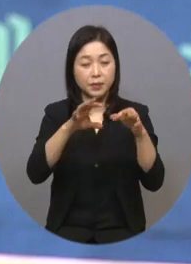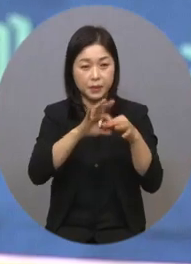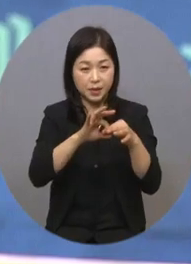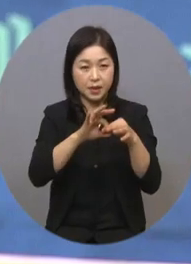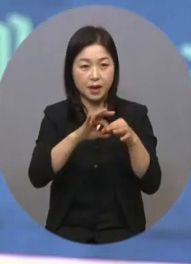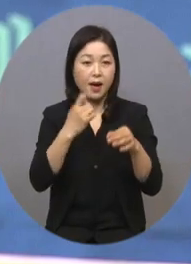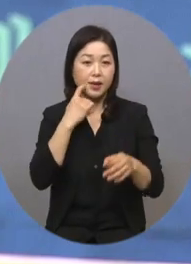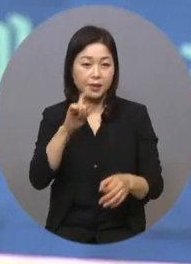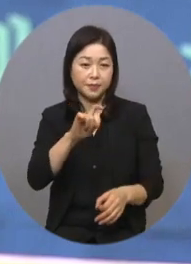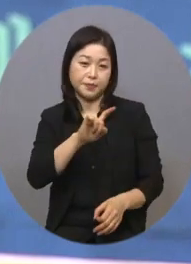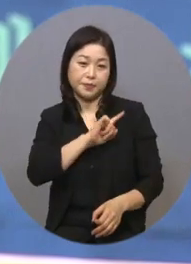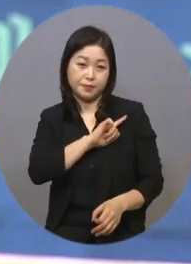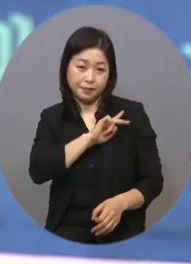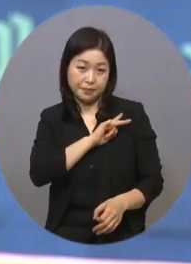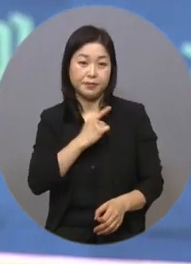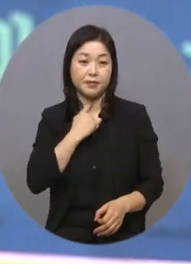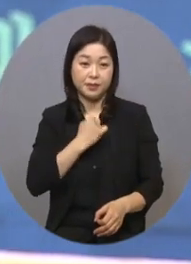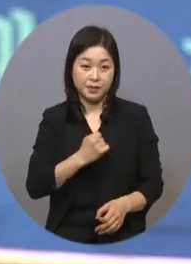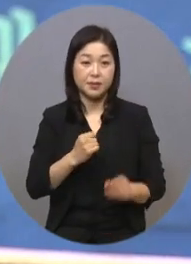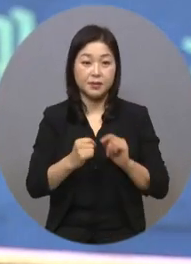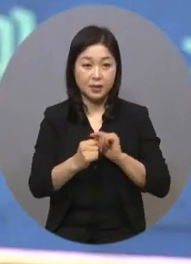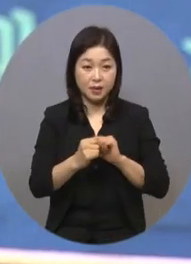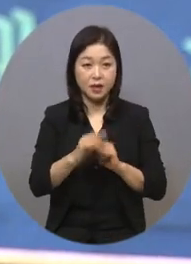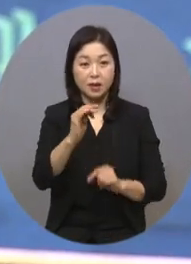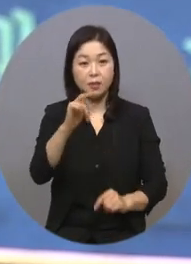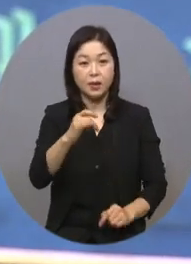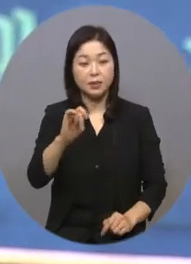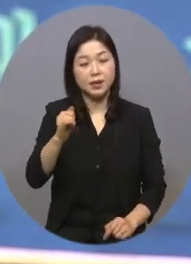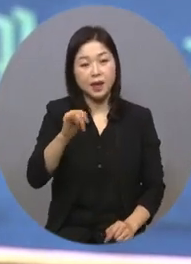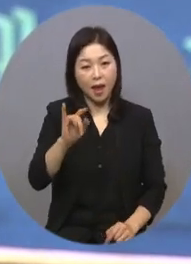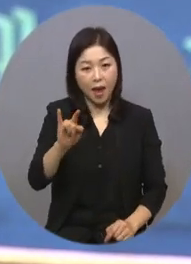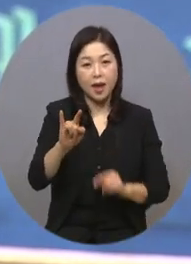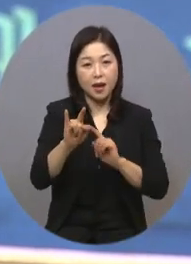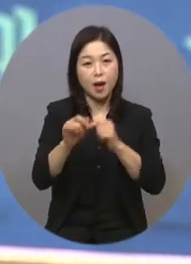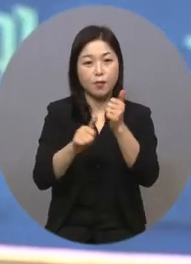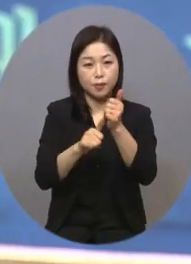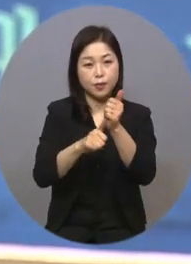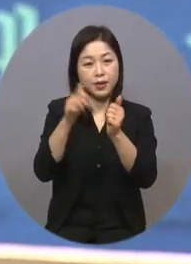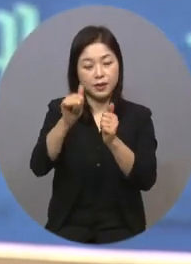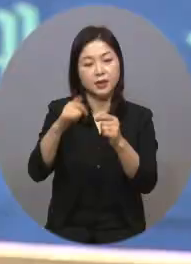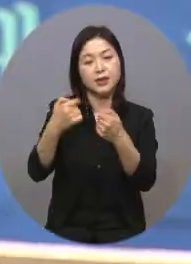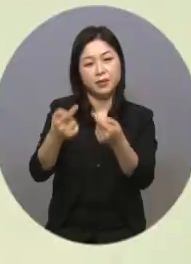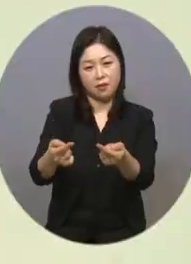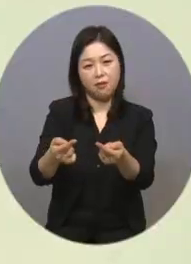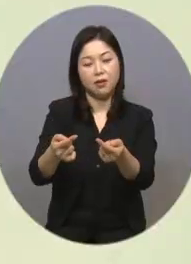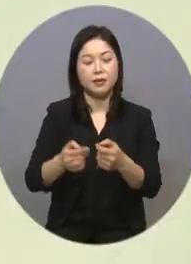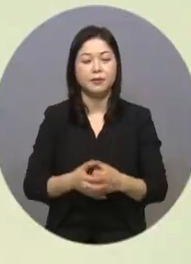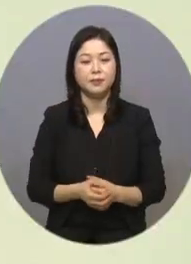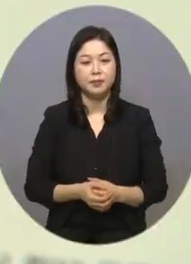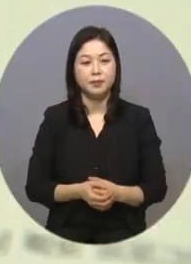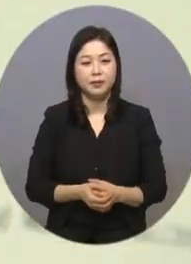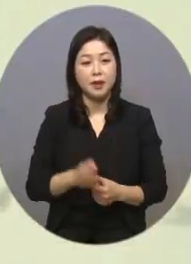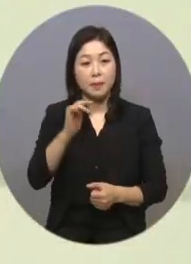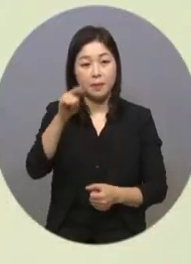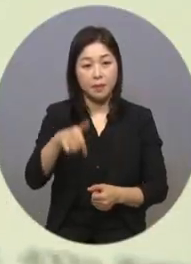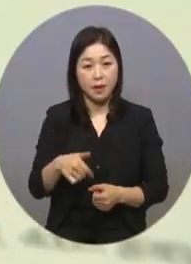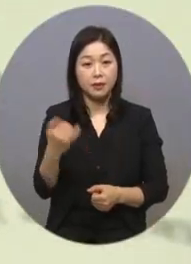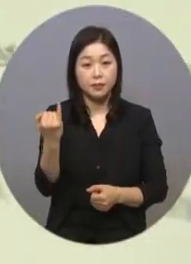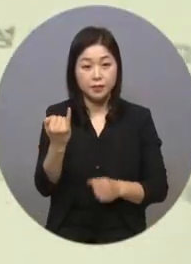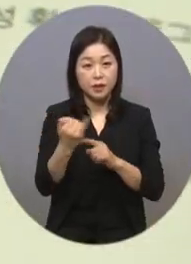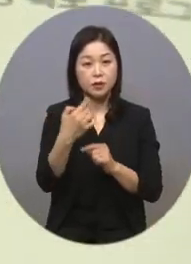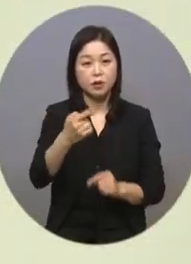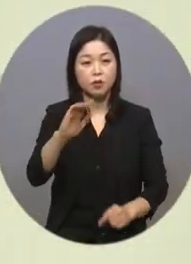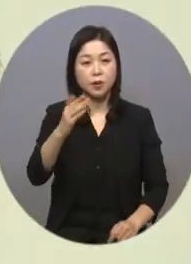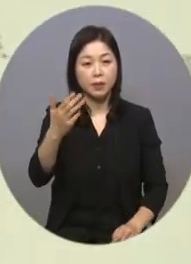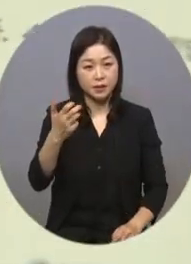기록한 재미대한장애인체육회 백민혜 부회장이 참석해 그 의미를 더했습니다. 백 부회장은